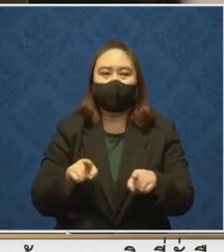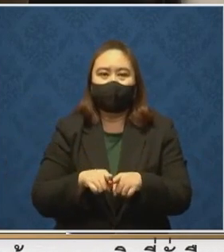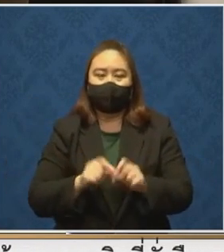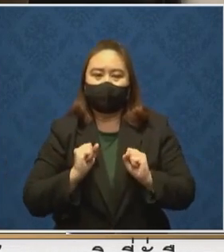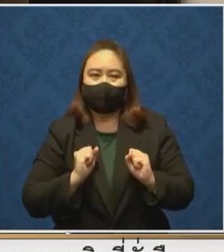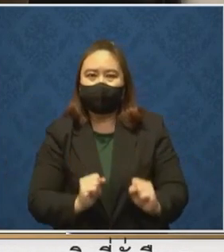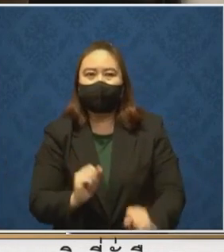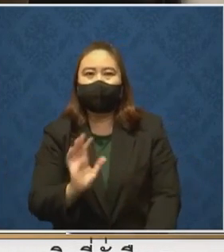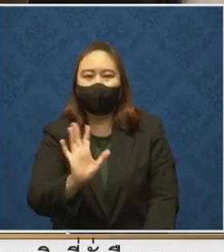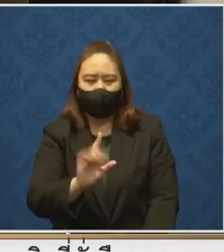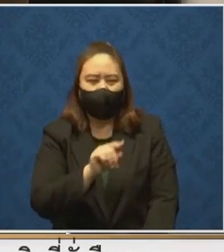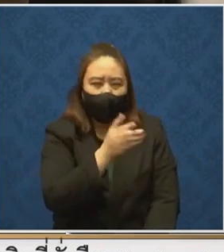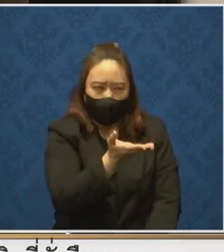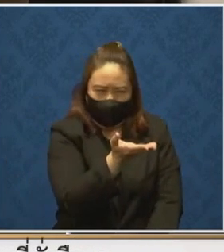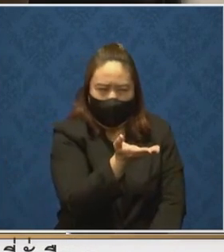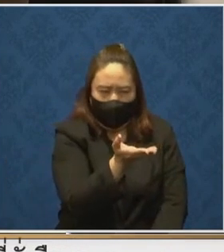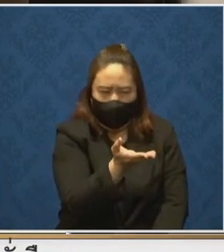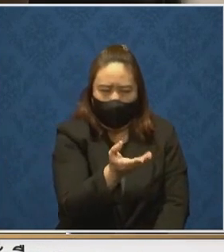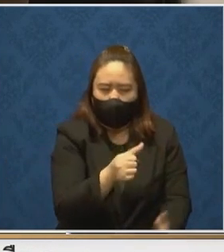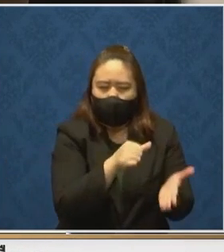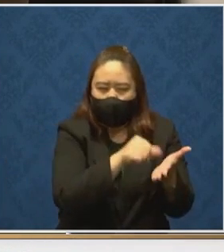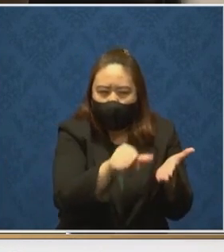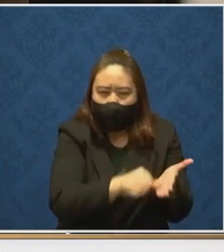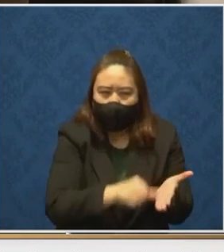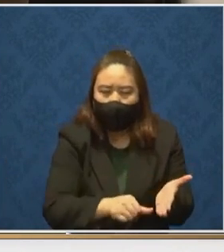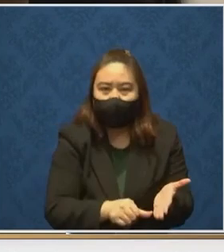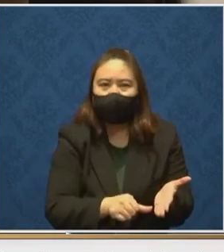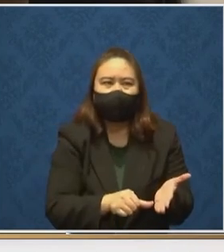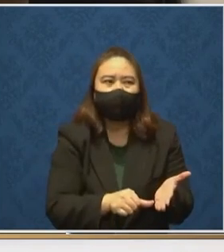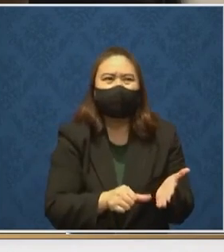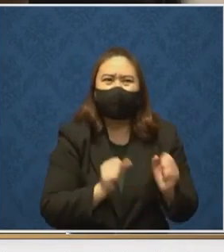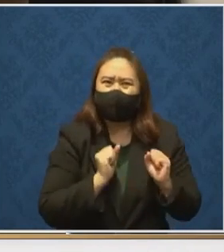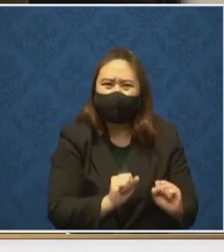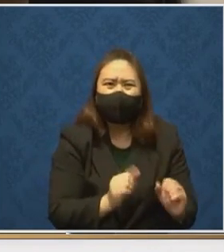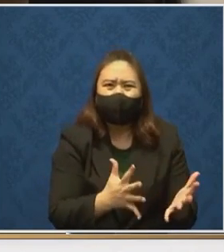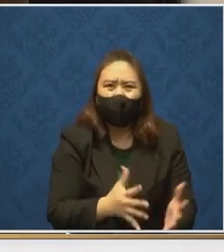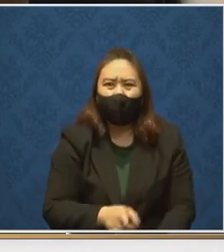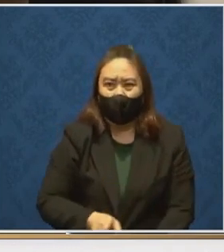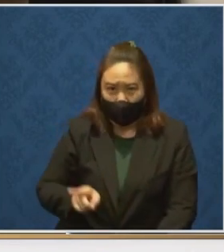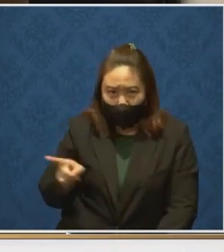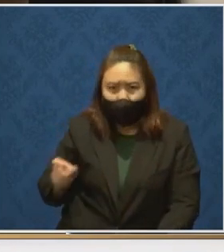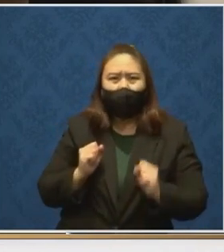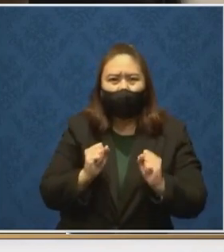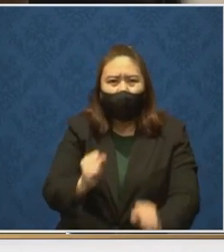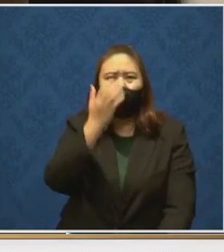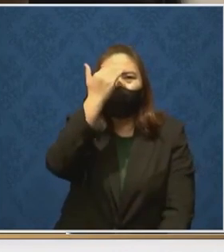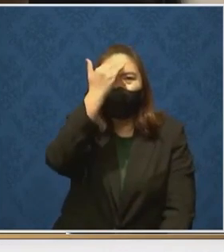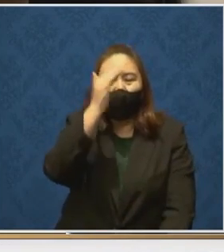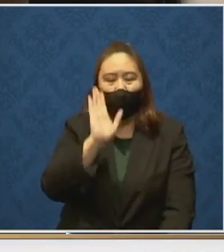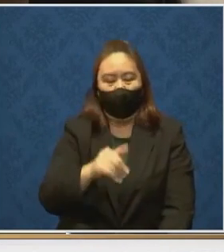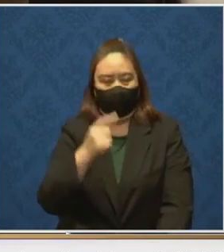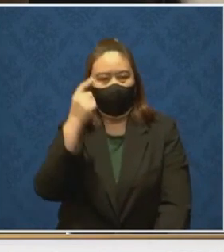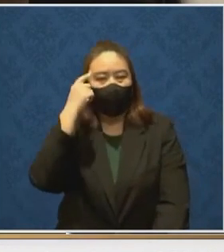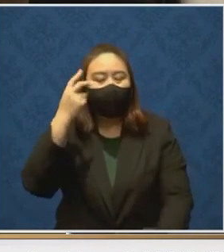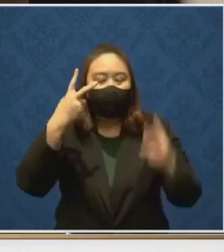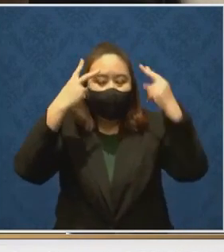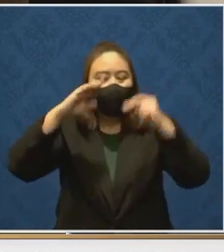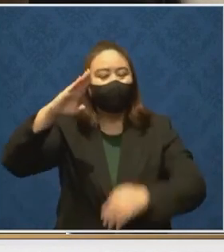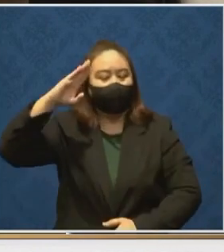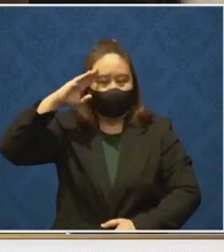พูดว่าให้ลมขดีให้ค่ะแต่นี่เขากลาต่อรองแบบนี้เพระเขาเชื่อว่าพนเองประยุษธล้มคดีได้หมด